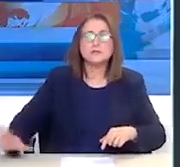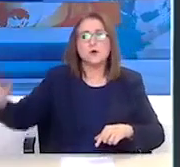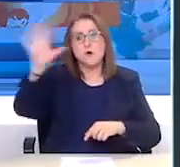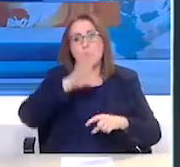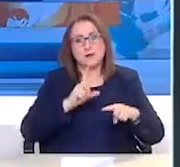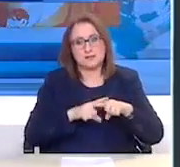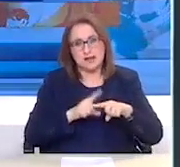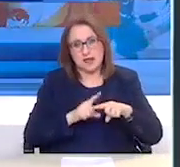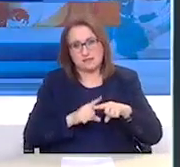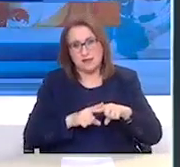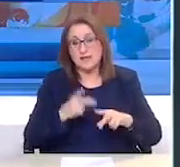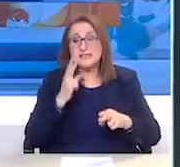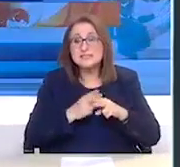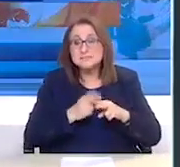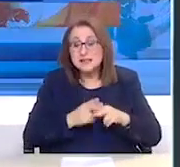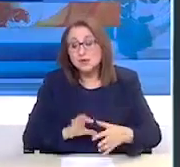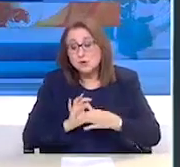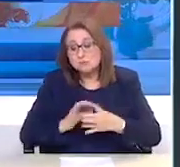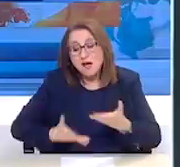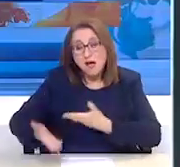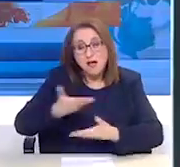αποκτά ακόμα μεγαλύτερη αξία.